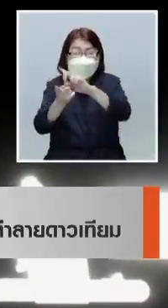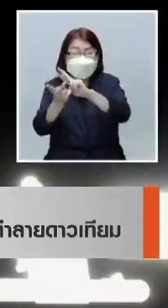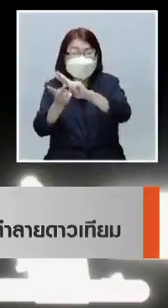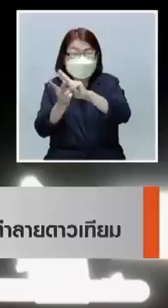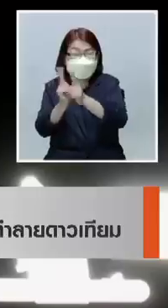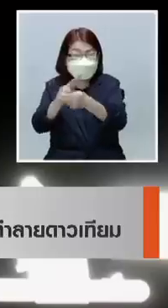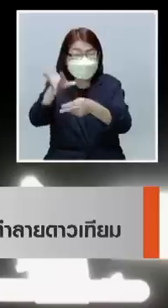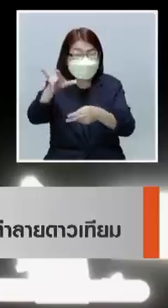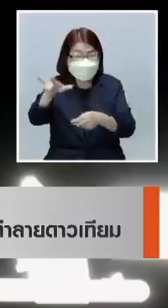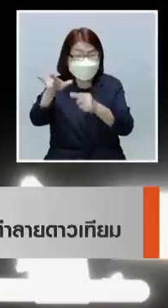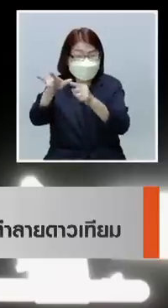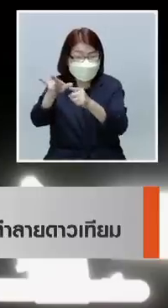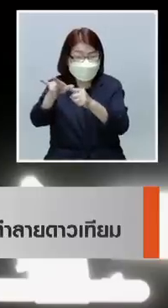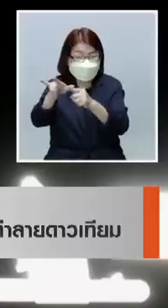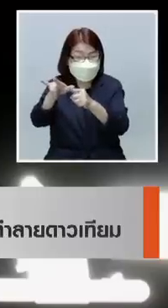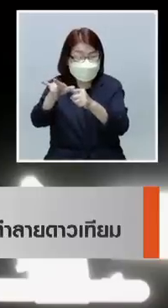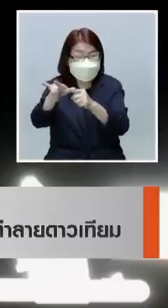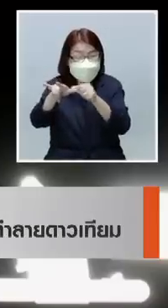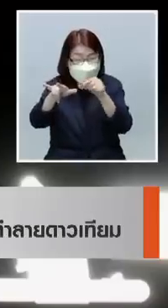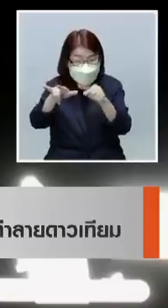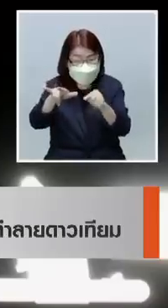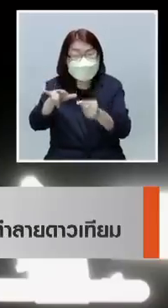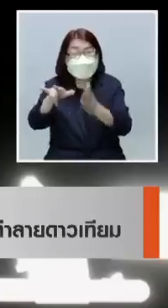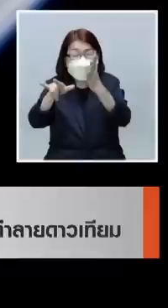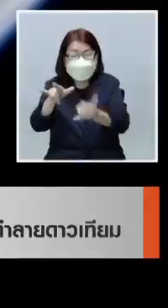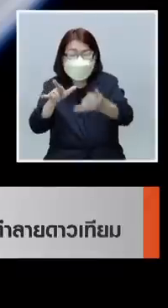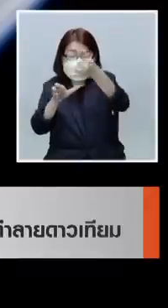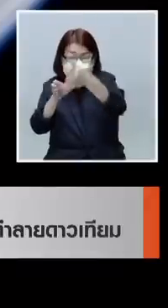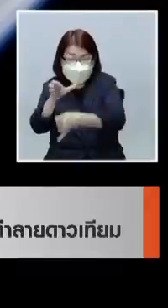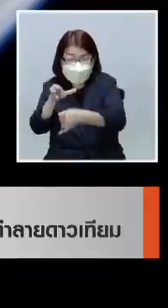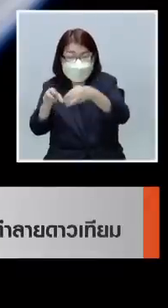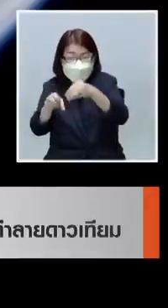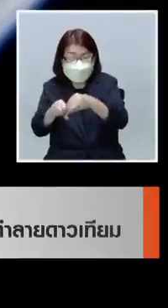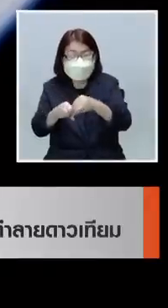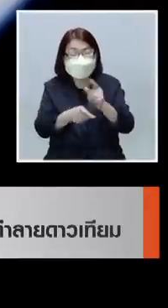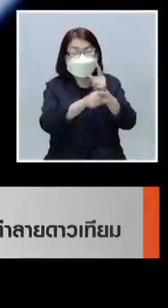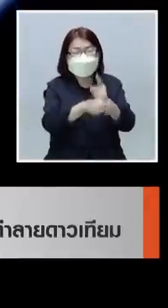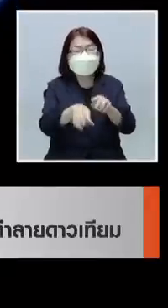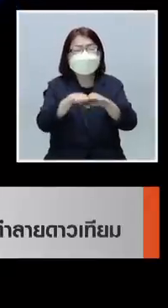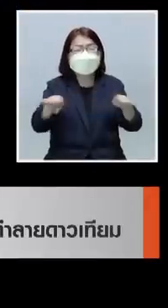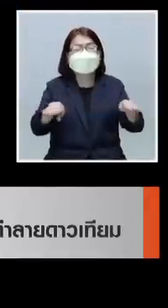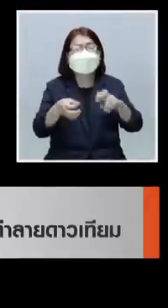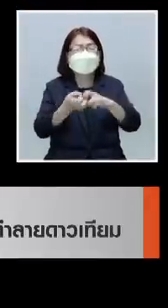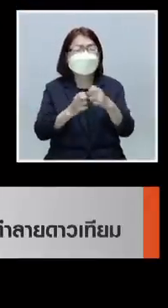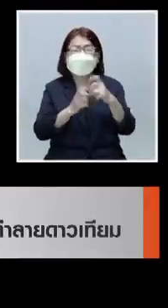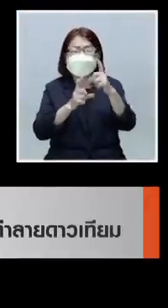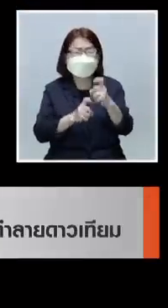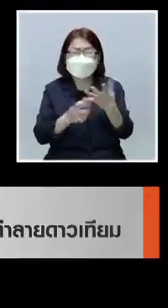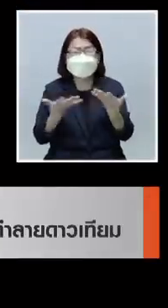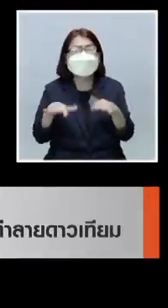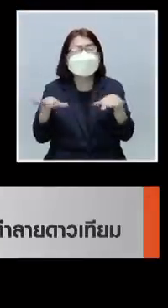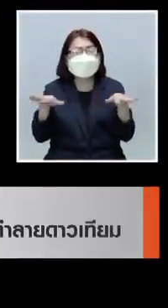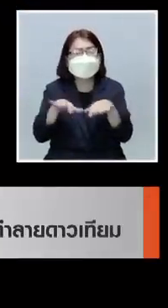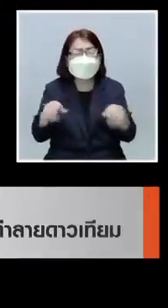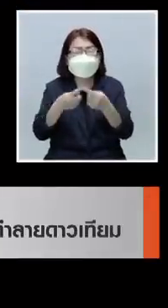กาศบน ISS ต้องย้ายเข้าไปอยู่ในยานอวกาศนั้นเป็นมาตรฐานความปลอดภัยปกติค่ะแล้ววงโคจรของเศษซาก